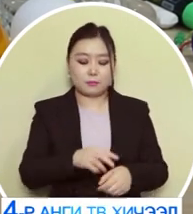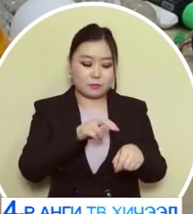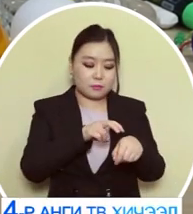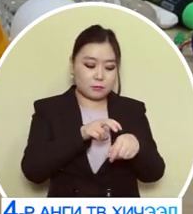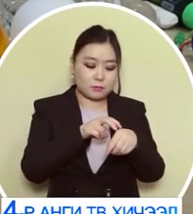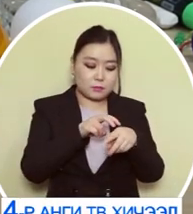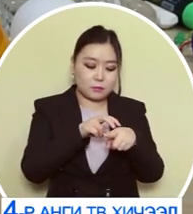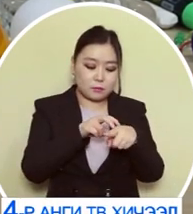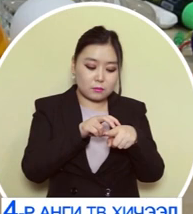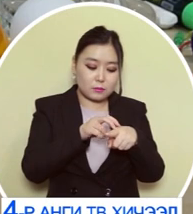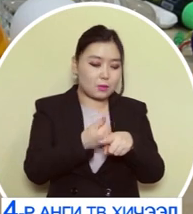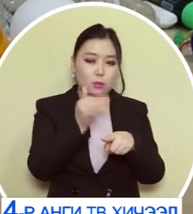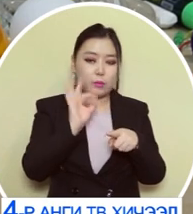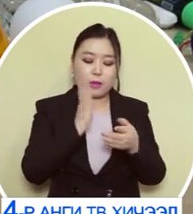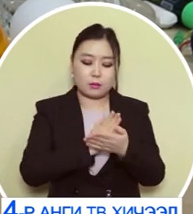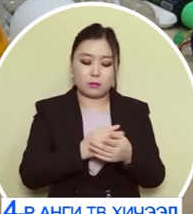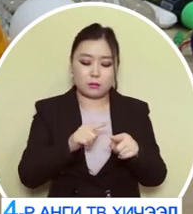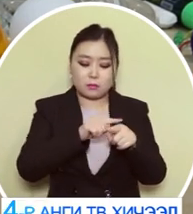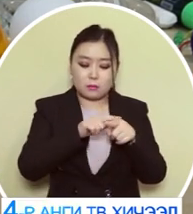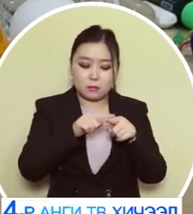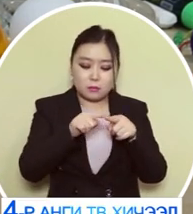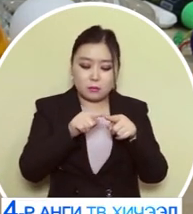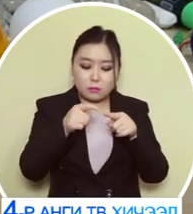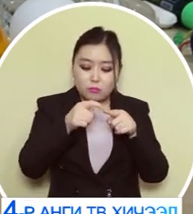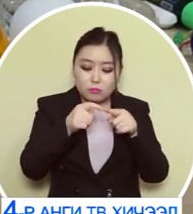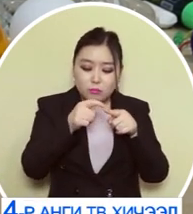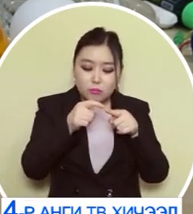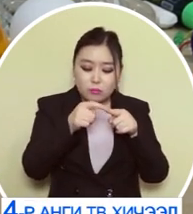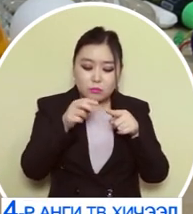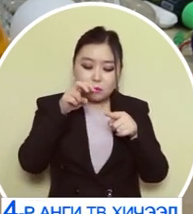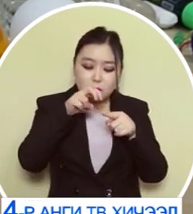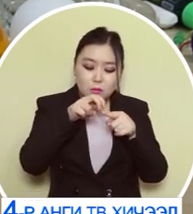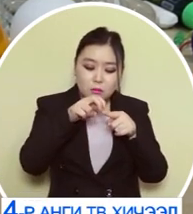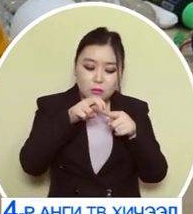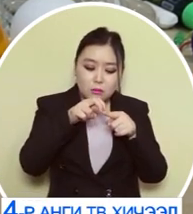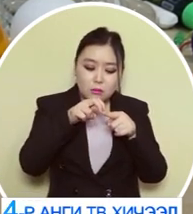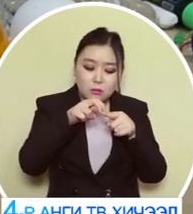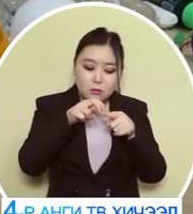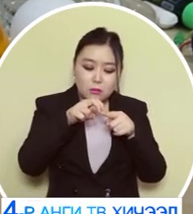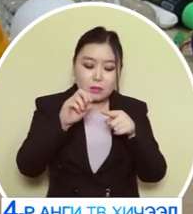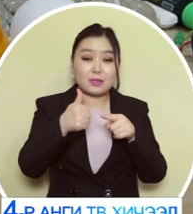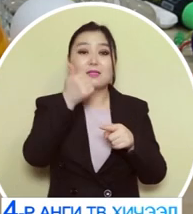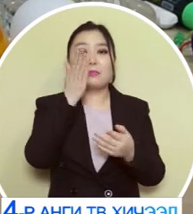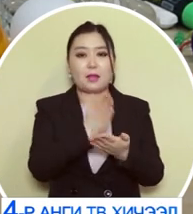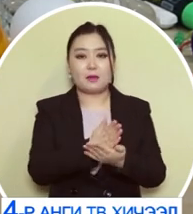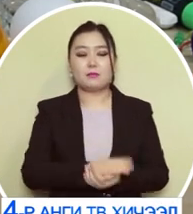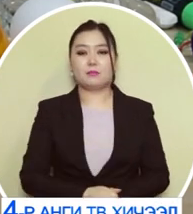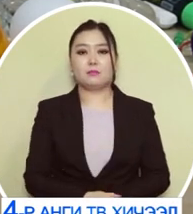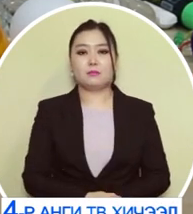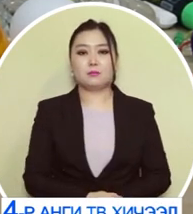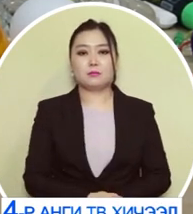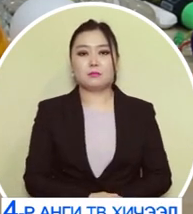Қарындаштың сырты ағаш болғандықтан жанбады. Ұшы сиясы жанып тұр.